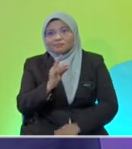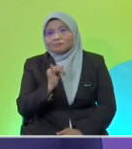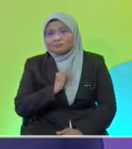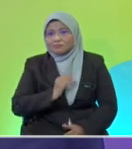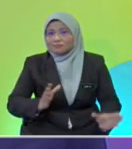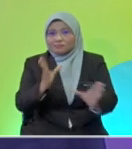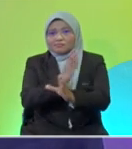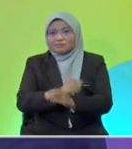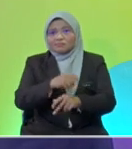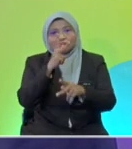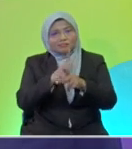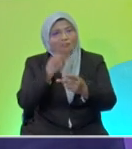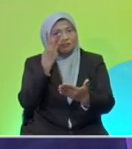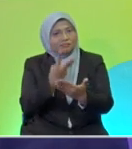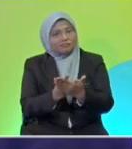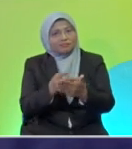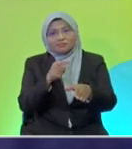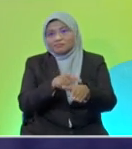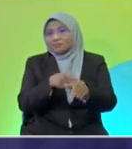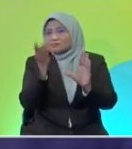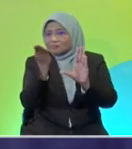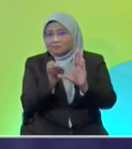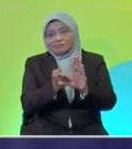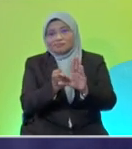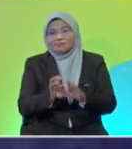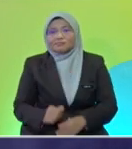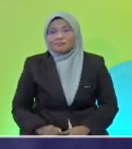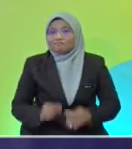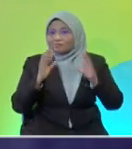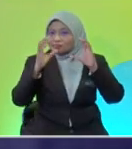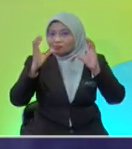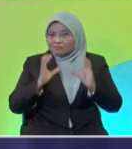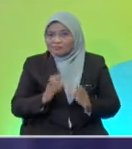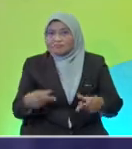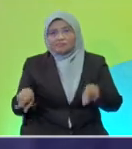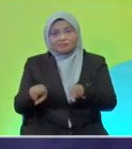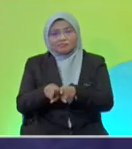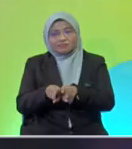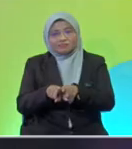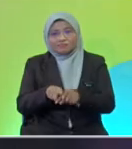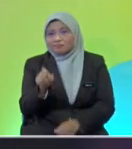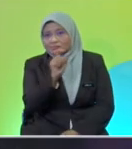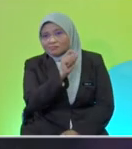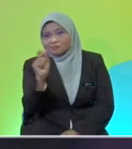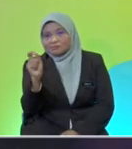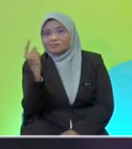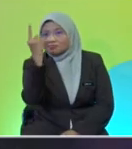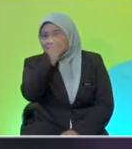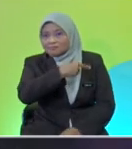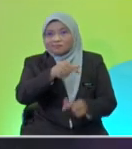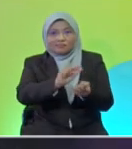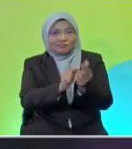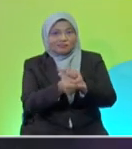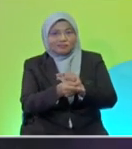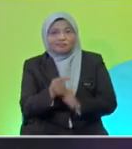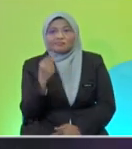jadi kaidahnya sama tadi kan potong ganti potong depan ganti depan potong belakang